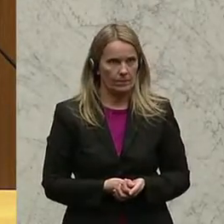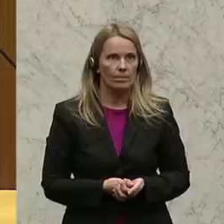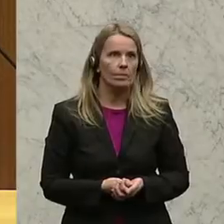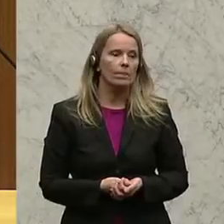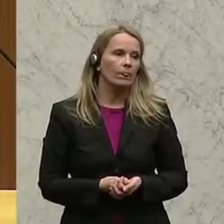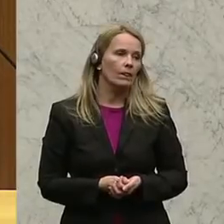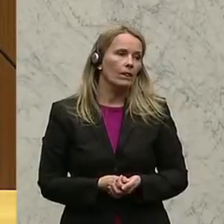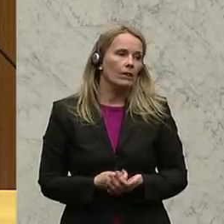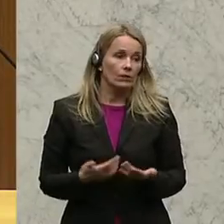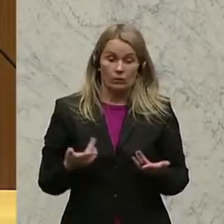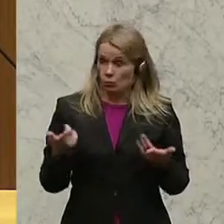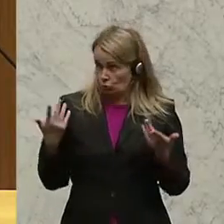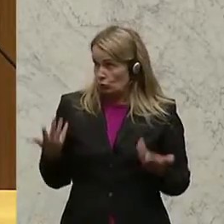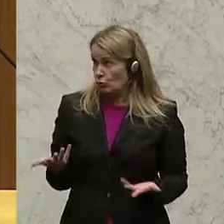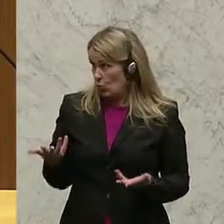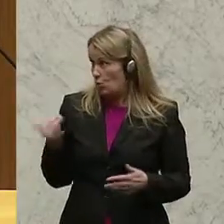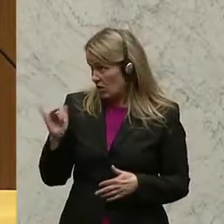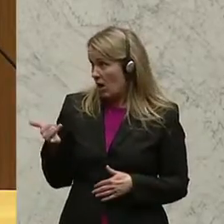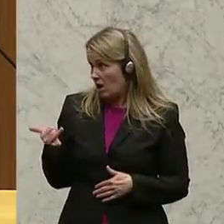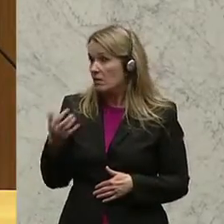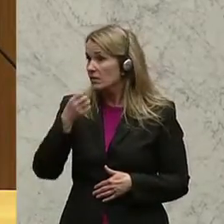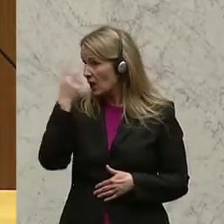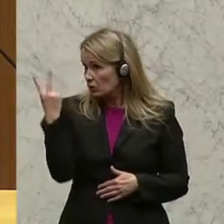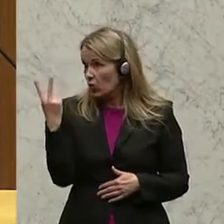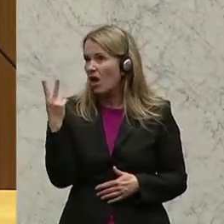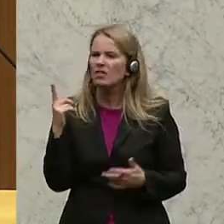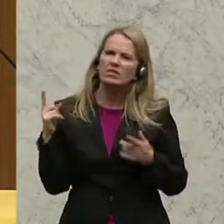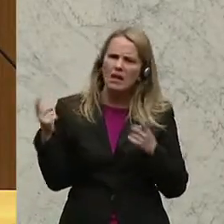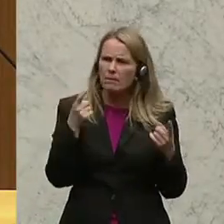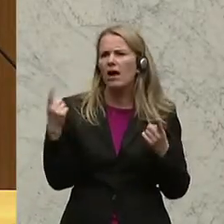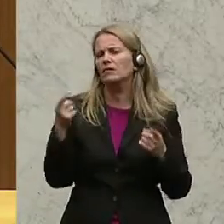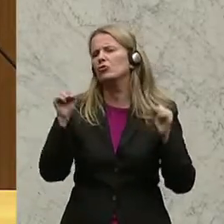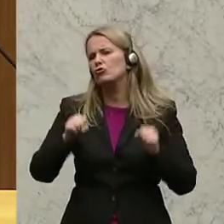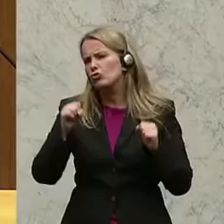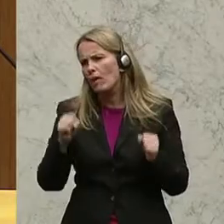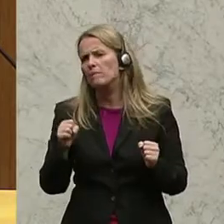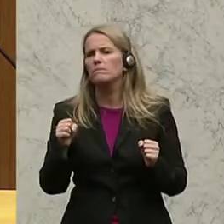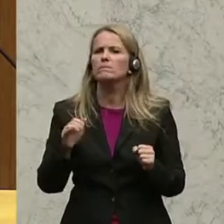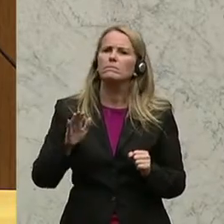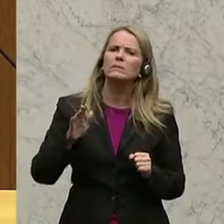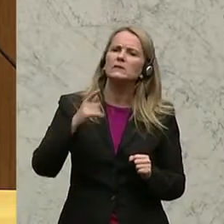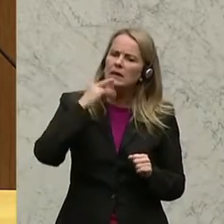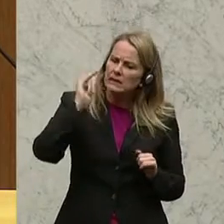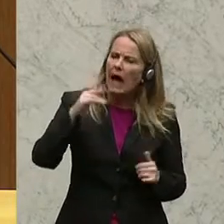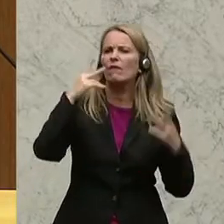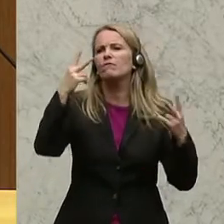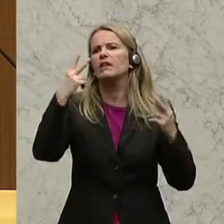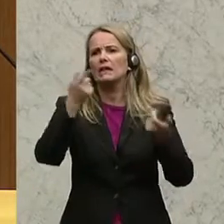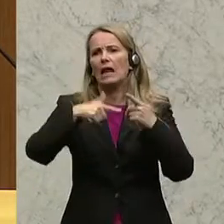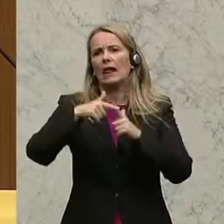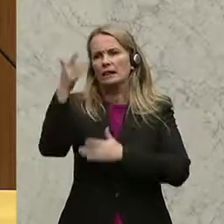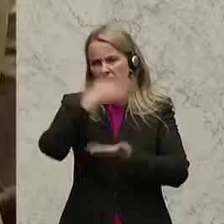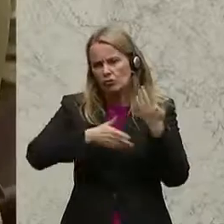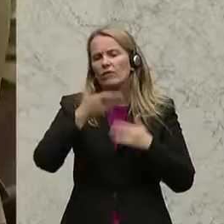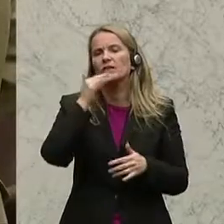es ist so, dass natürlich sich in den Debatten immer wieder jeder zur Landwirtschaft bekennt. Nur wenn es darum